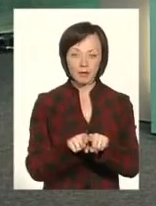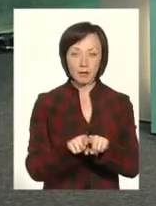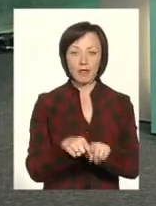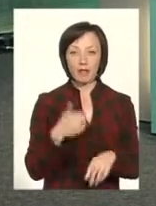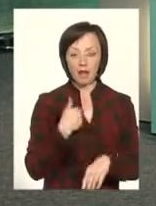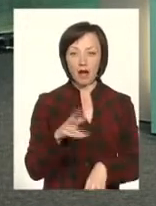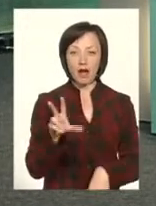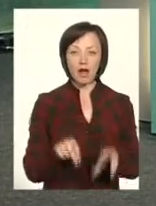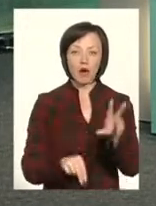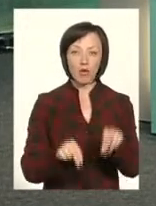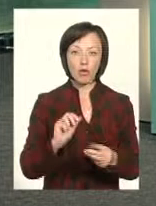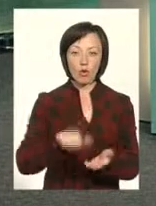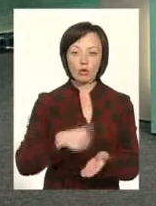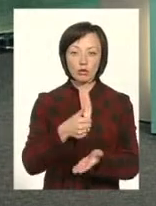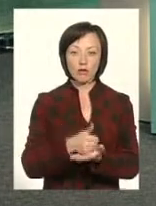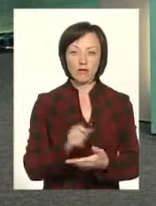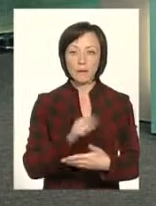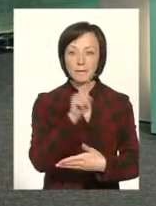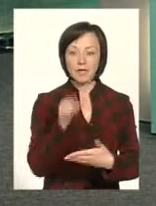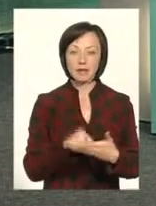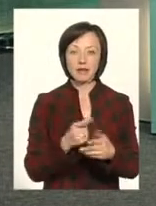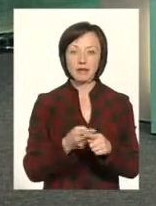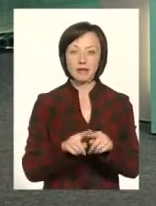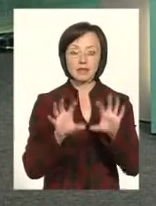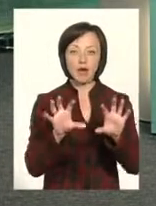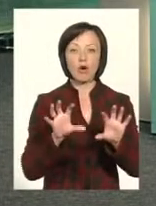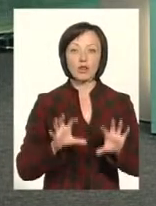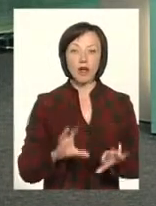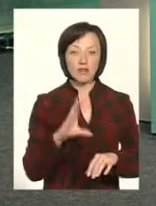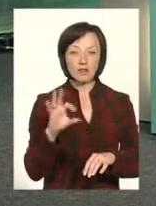що основне, напевно, питання – це законодавство.